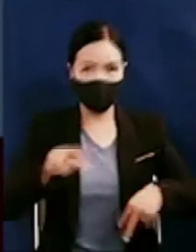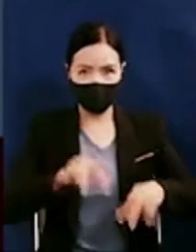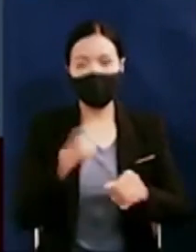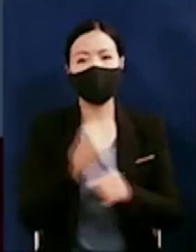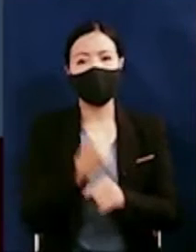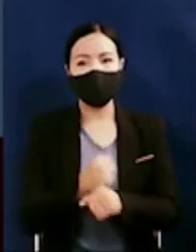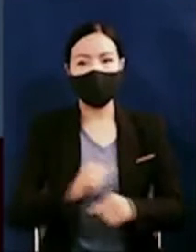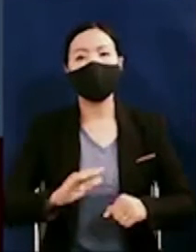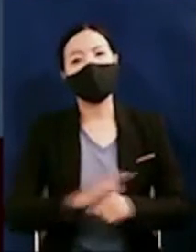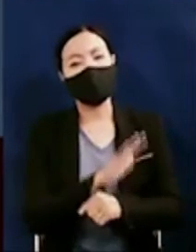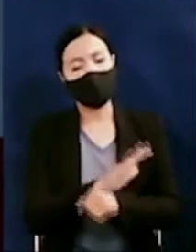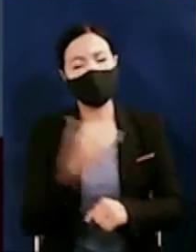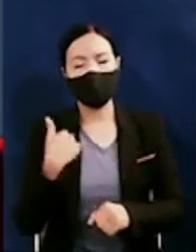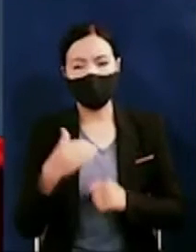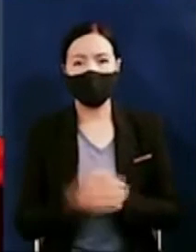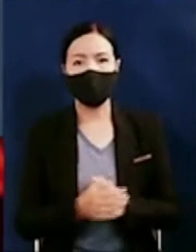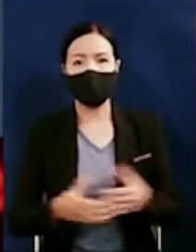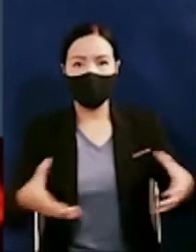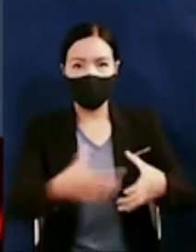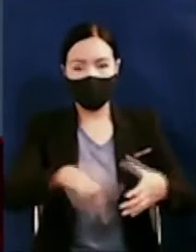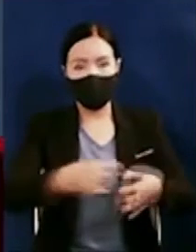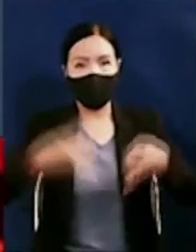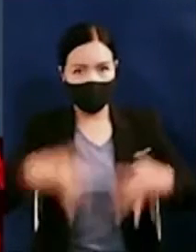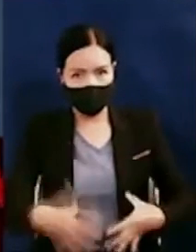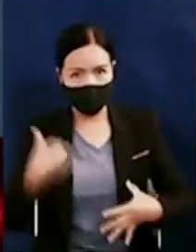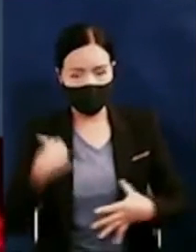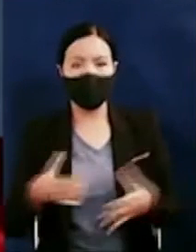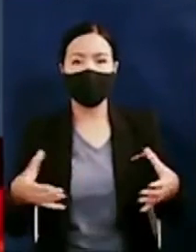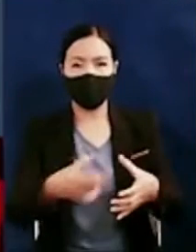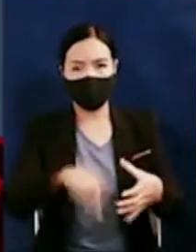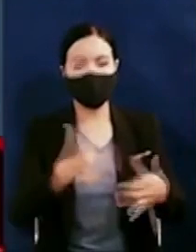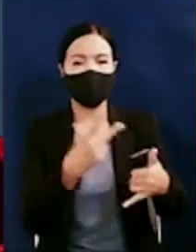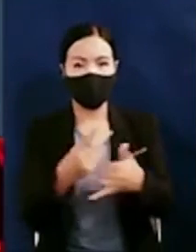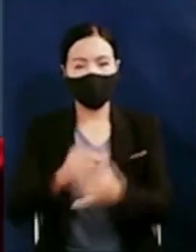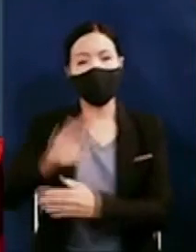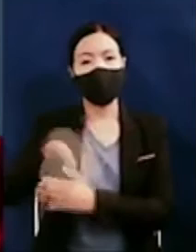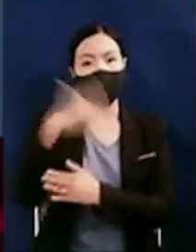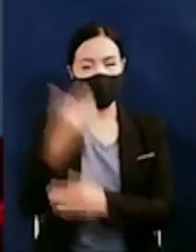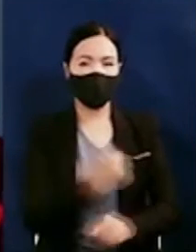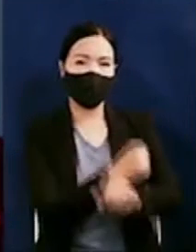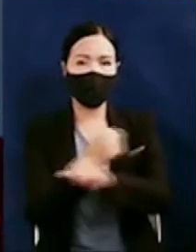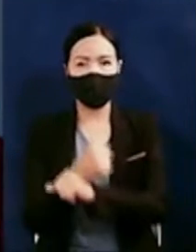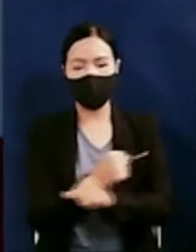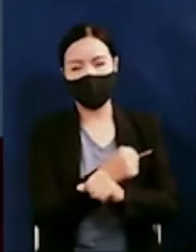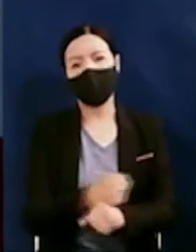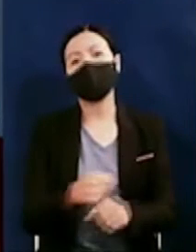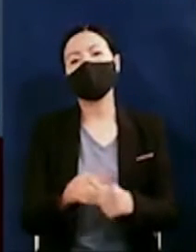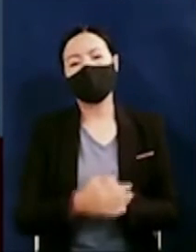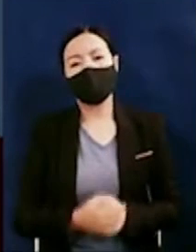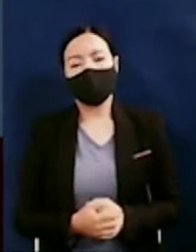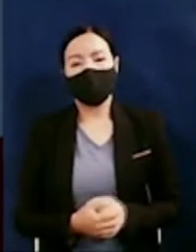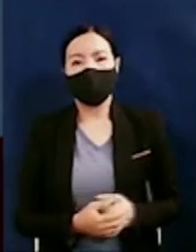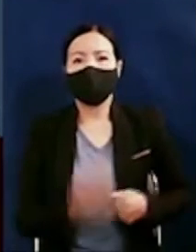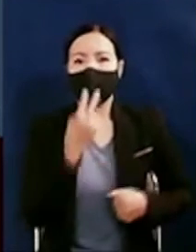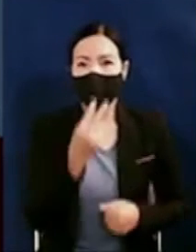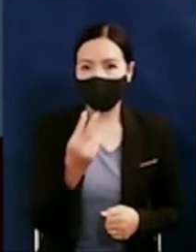กางให้ดูเลยนะครับเดือนสิงหาคมตั้งเป้าเอาไว้ว่าจะฉีดให้ได้ 70%ของเข็มที่ 1ในกลุ่ม